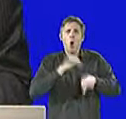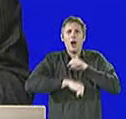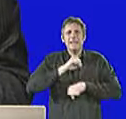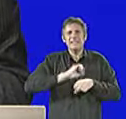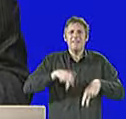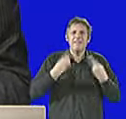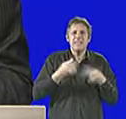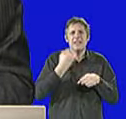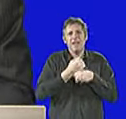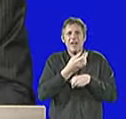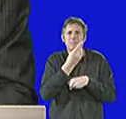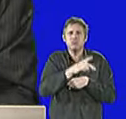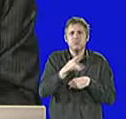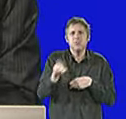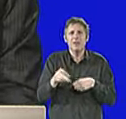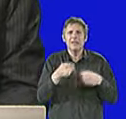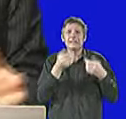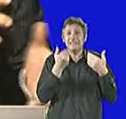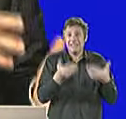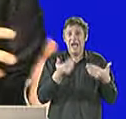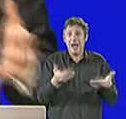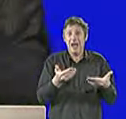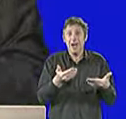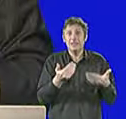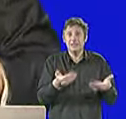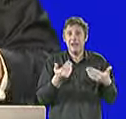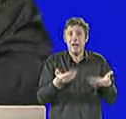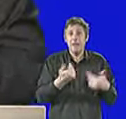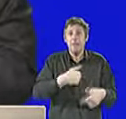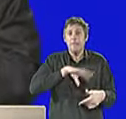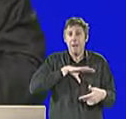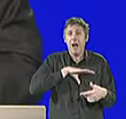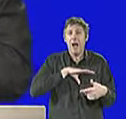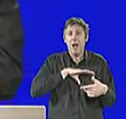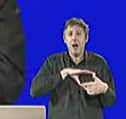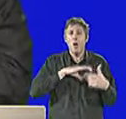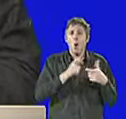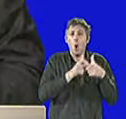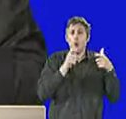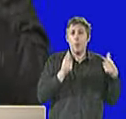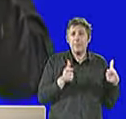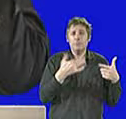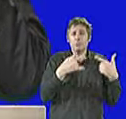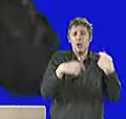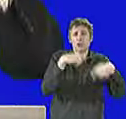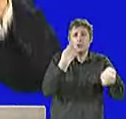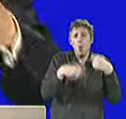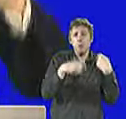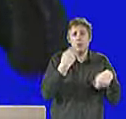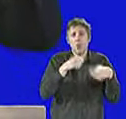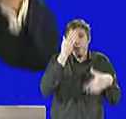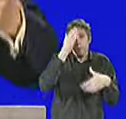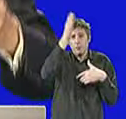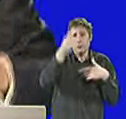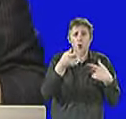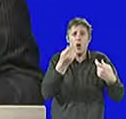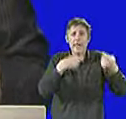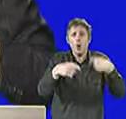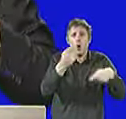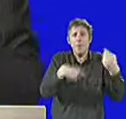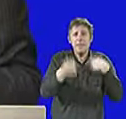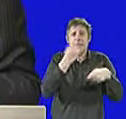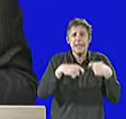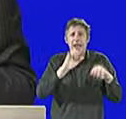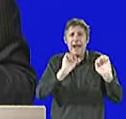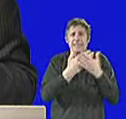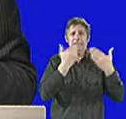travail. C'est cela la contrepartie de la plus grande souplesse dont l'entreprise aura besoin dans une économie où la réactivité sera